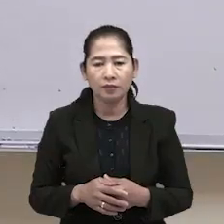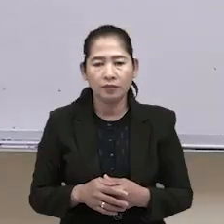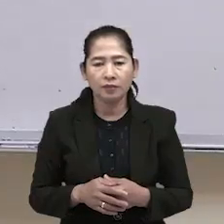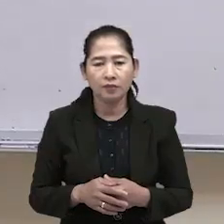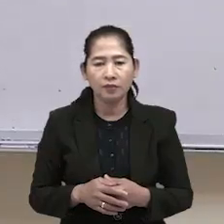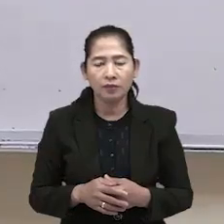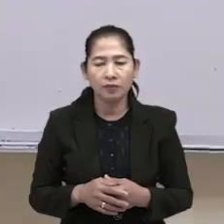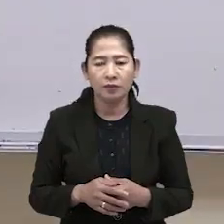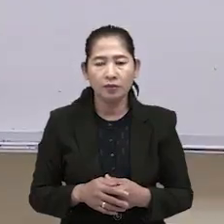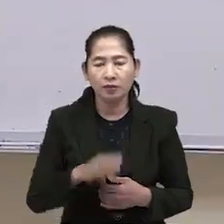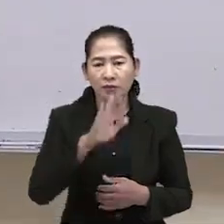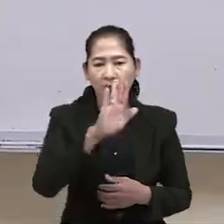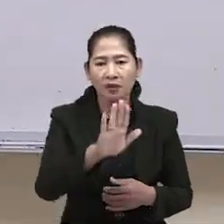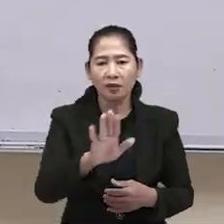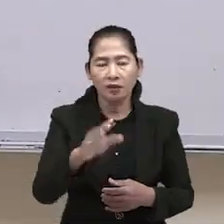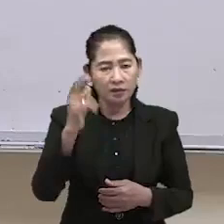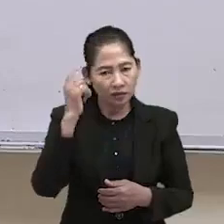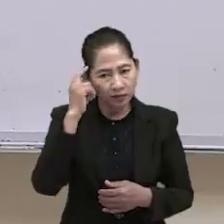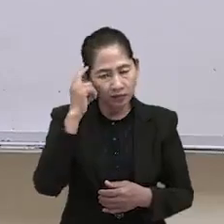យ៉ាងម៉េចដែរកូនកូន